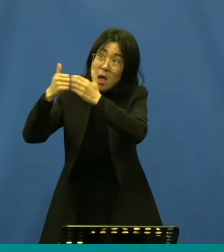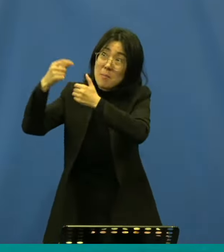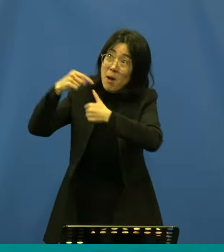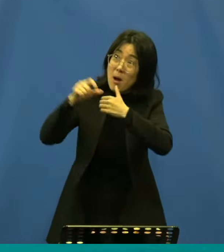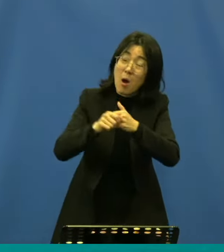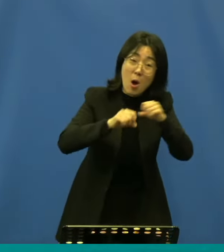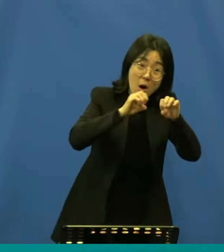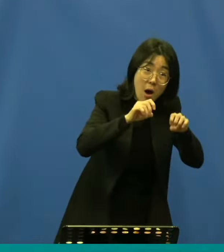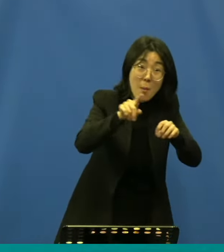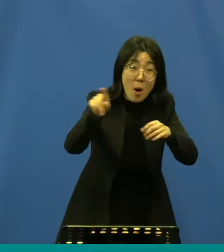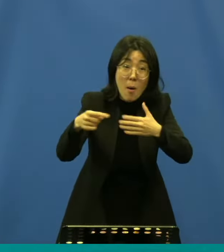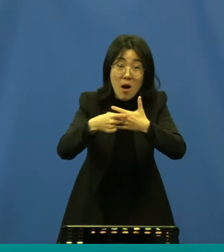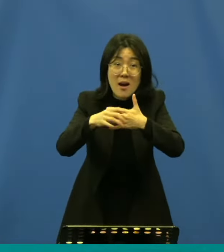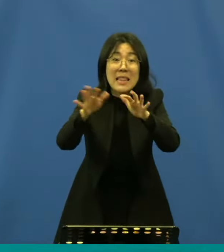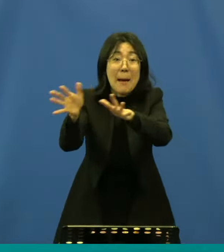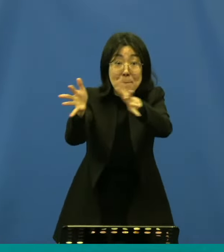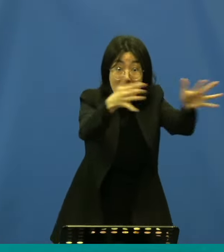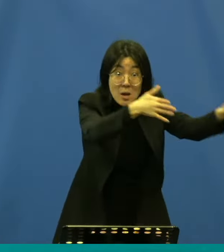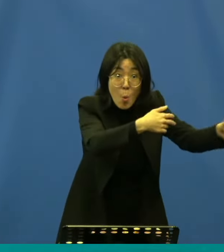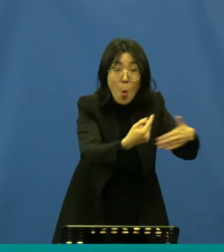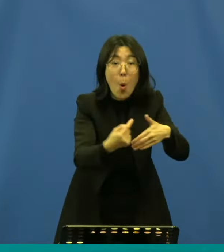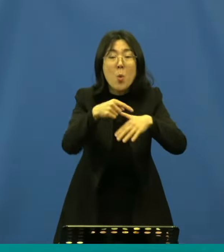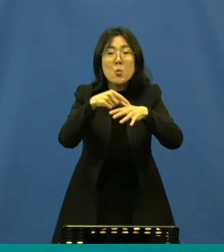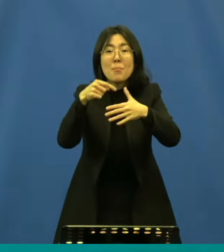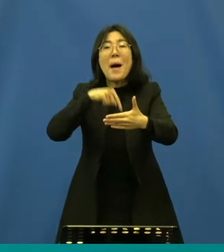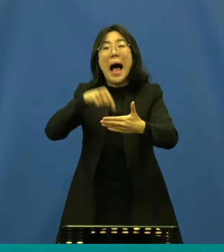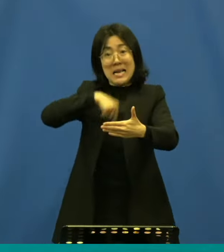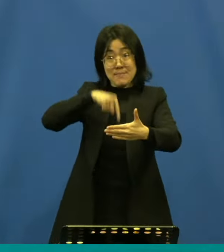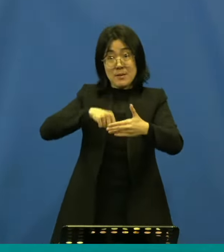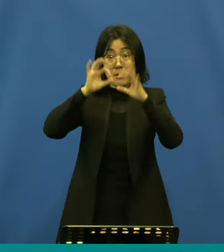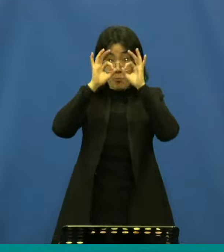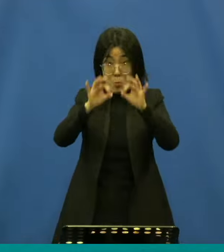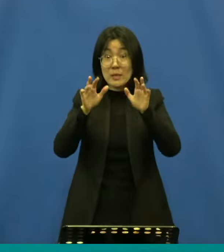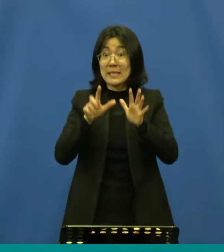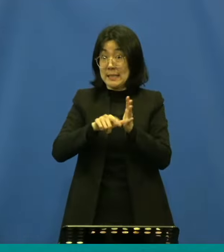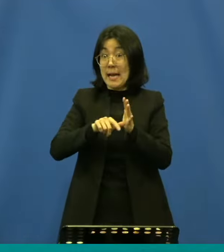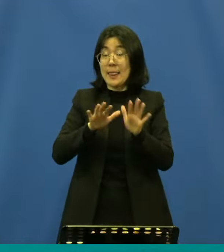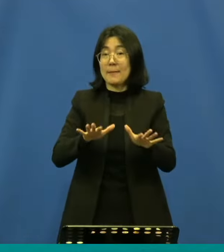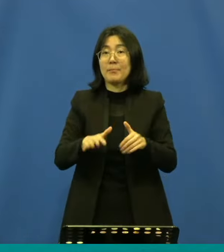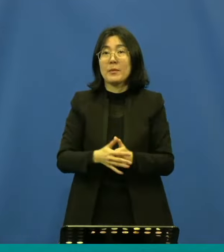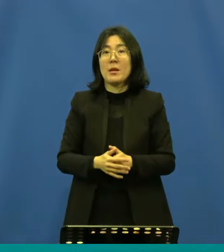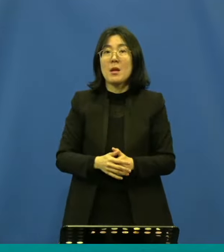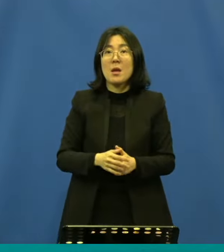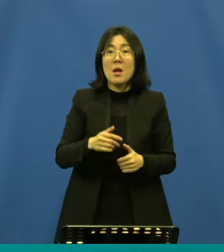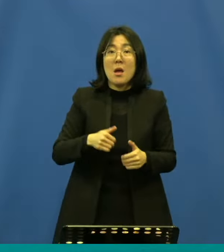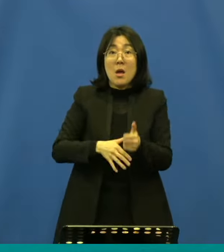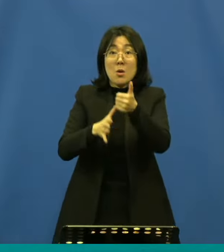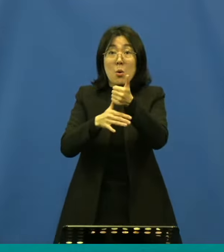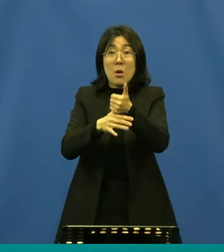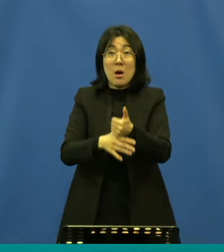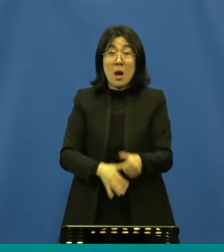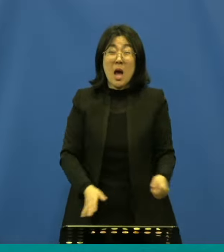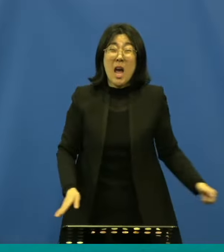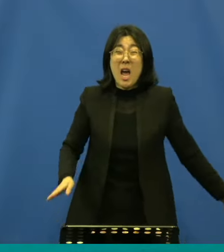4장의 첫 장면의 요나를 보십시오. 1절이죠. 요나가 매우 싫어하고